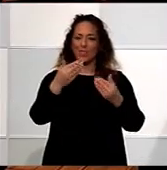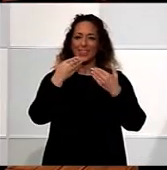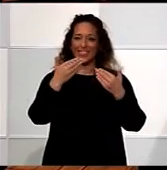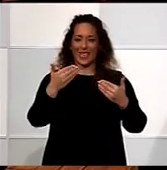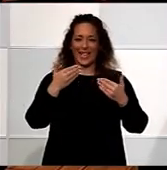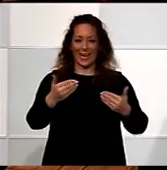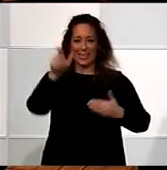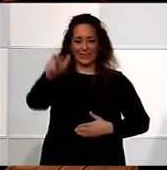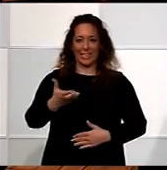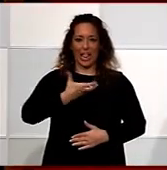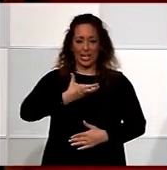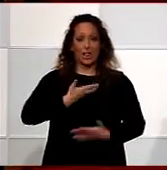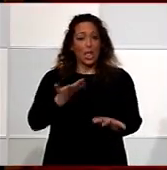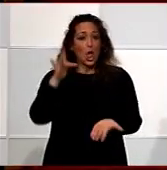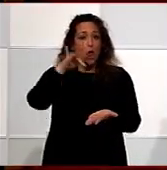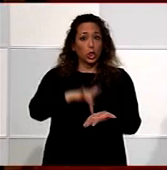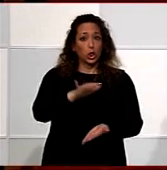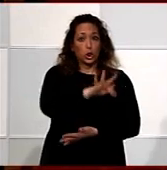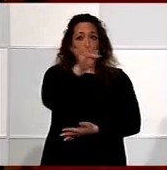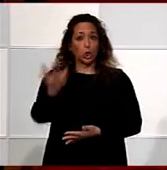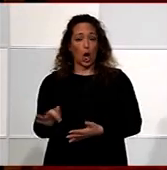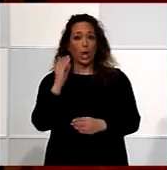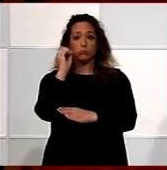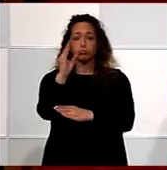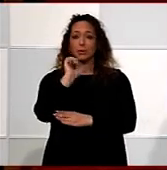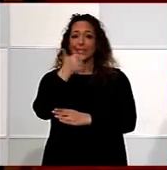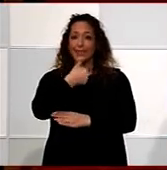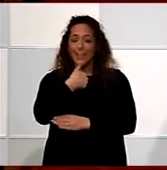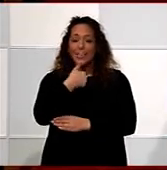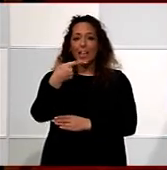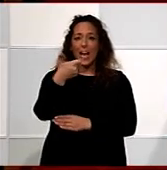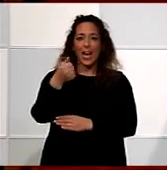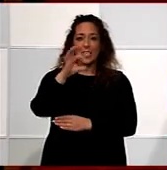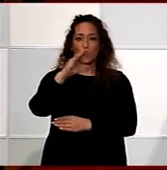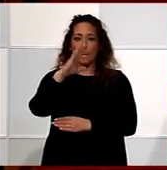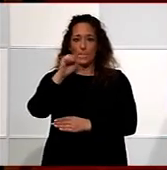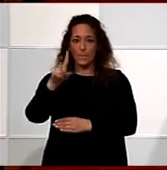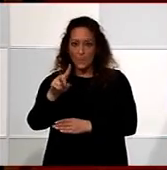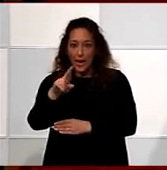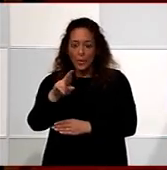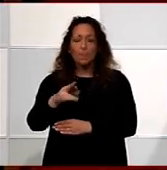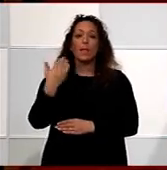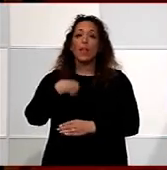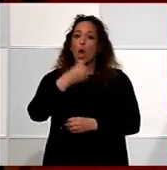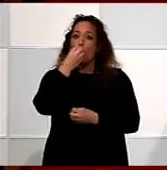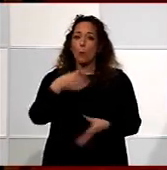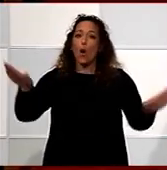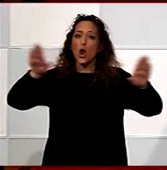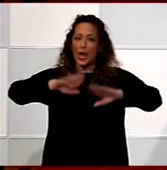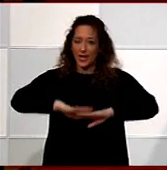d'escoltar les paraules del rei Gaspar. Bon vespre, nens i nenes de Terrassa. Molt bona nit, senyor